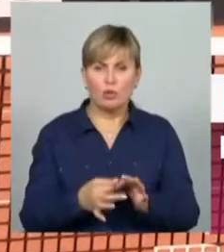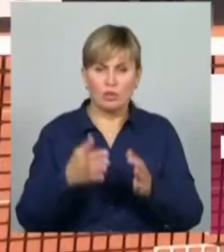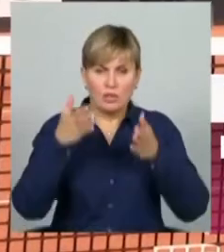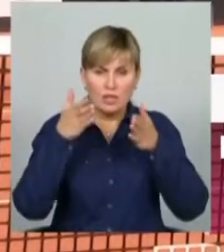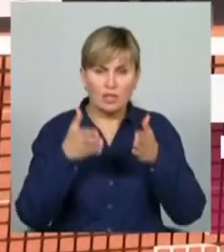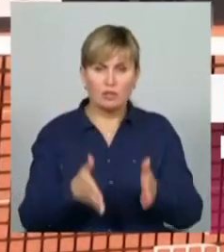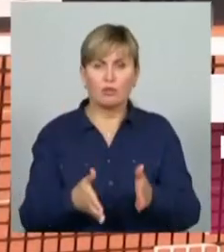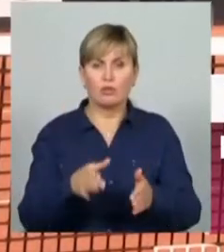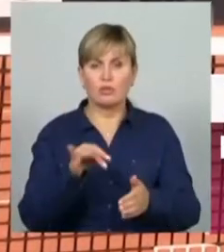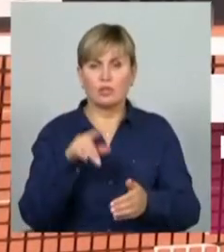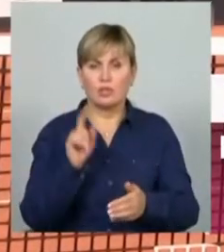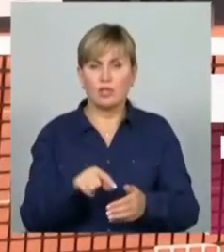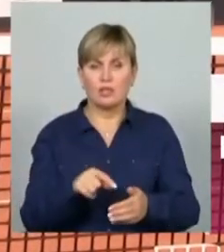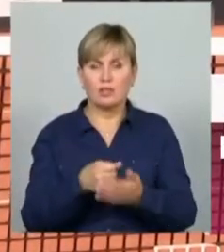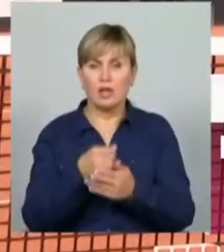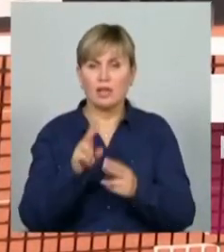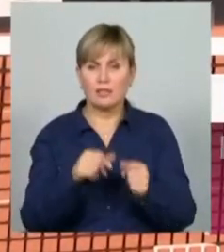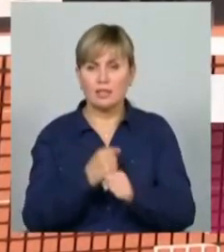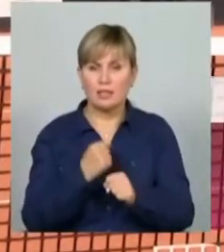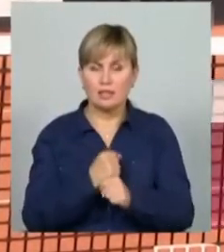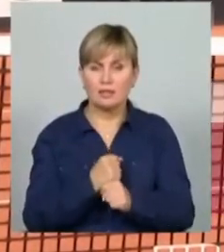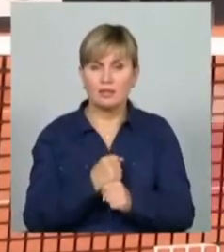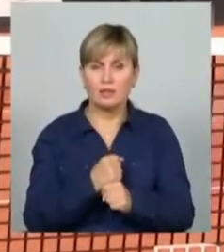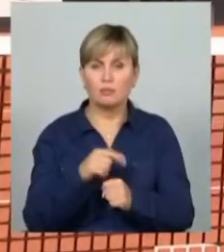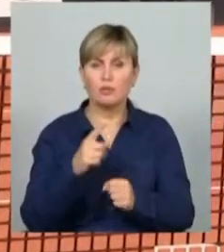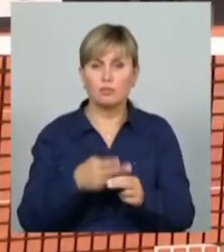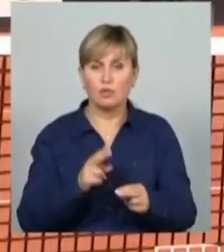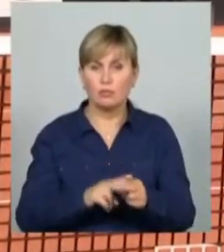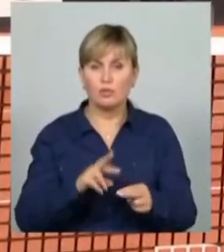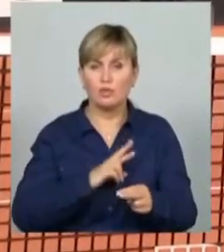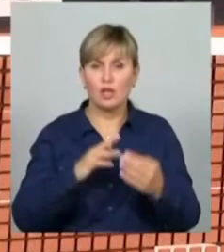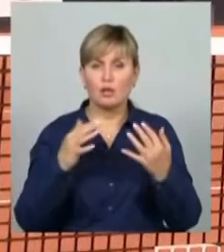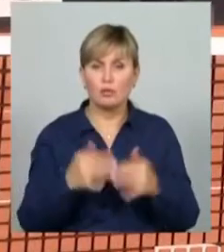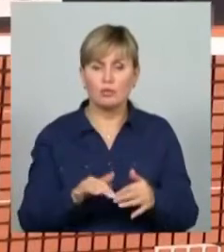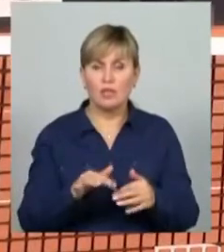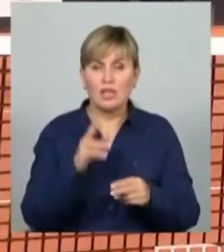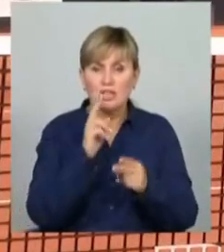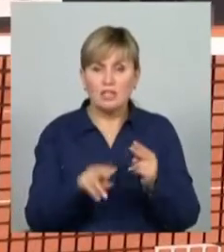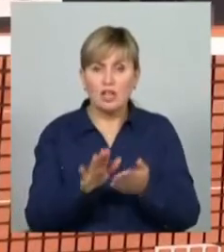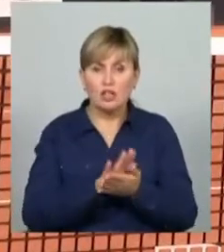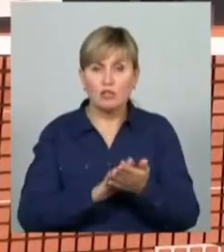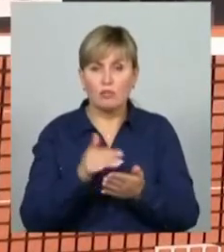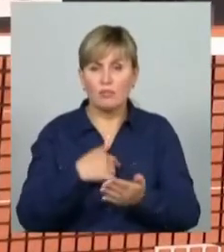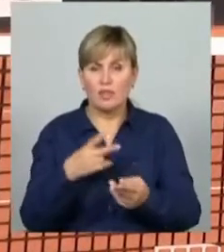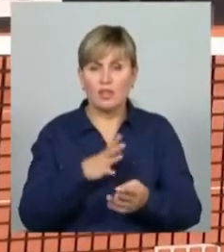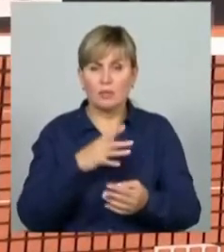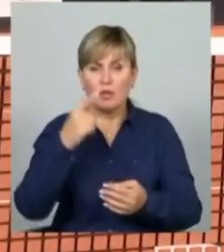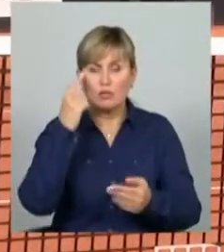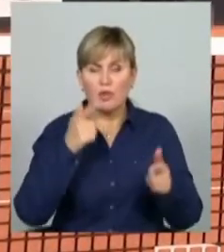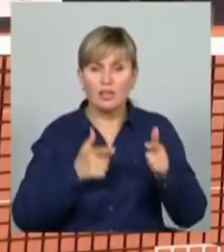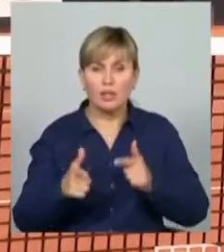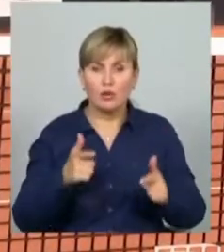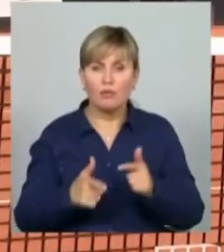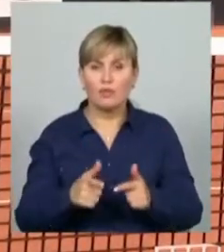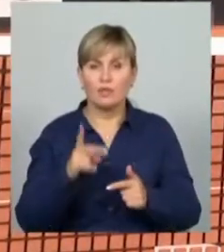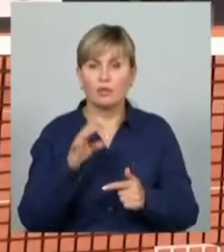и уже дожать матч до конца, потому что ей уже особенно терять было нечего, мне надо было настраиваться еще больше, но